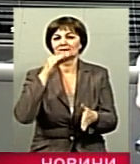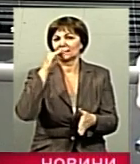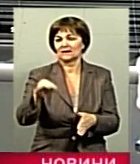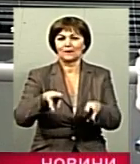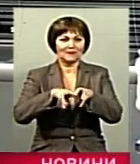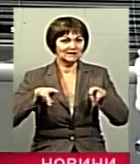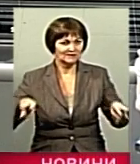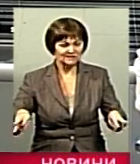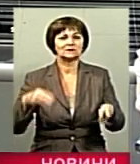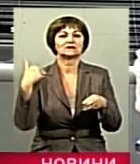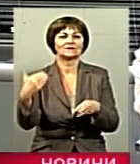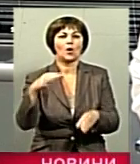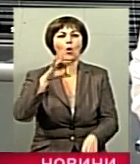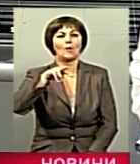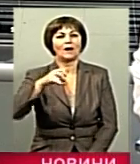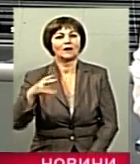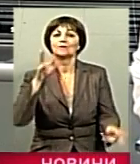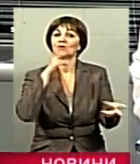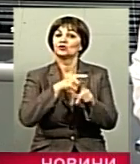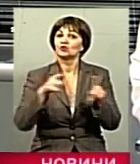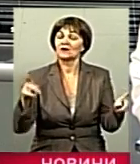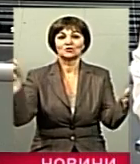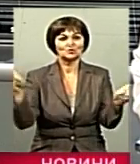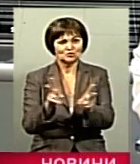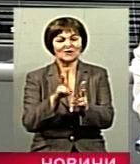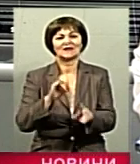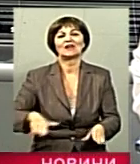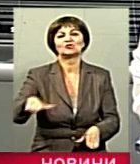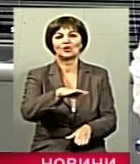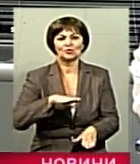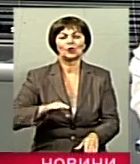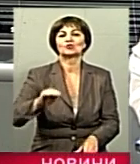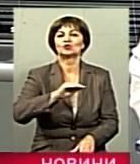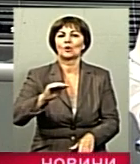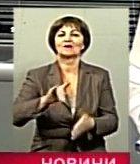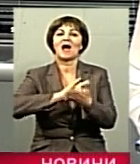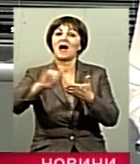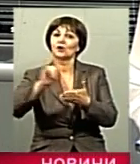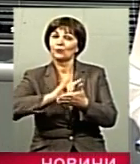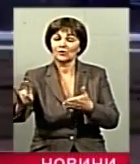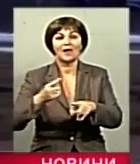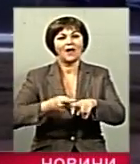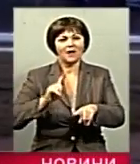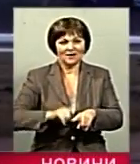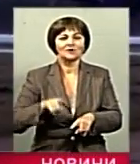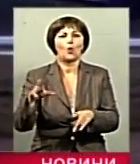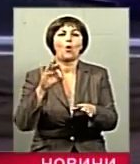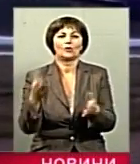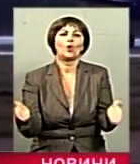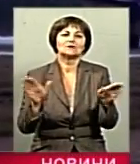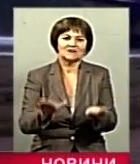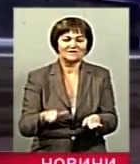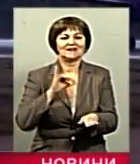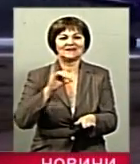сказав міністру інфраструктури Володимиру Омеляну під час зустрічі на території Житомирського аеропорту. Житомирський аеропорт живий і